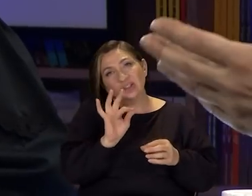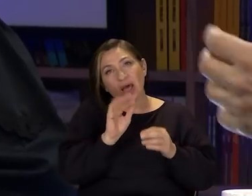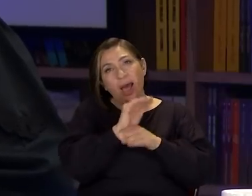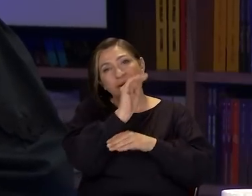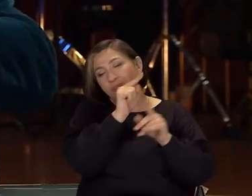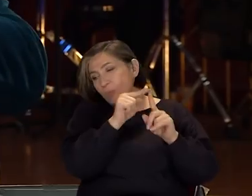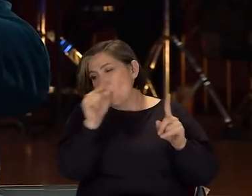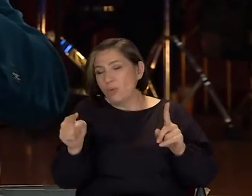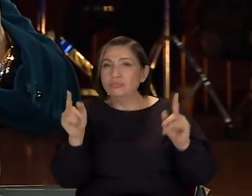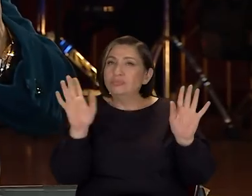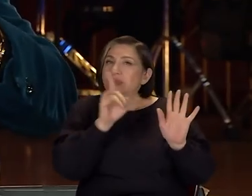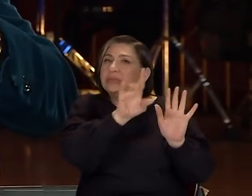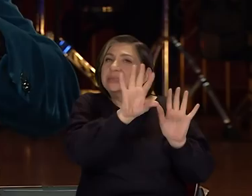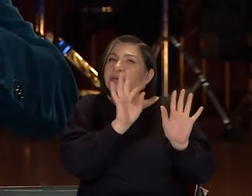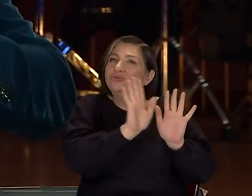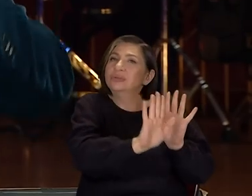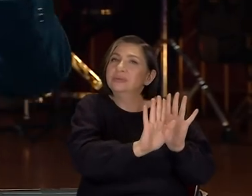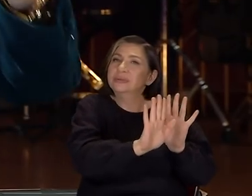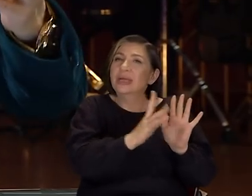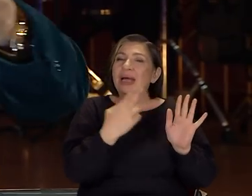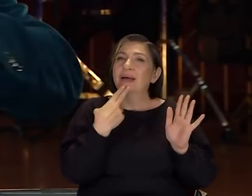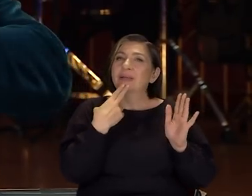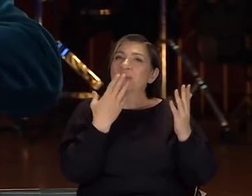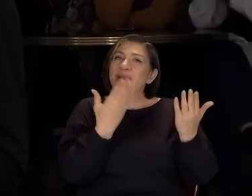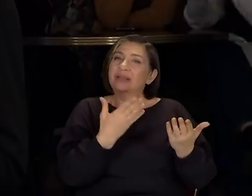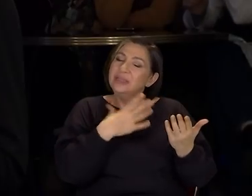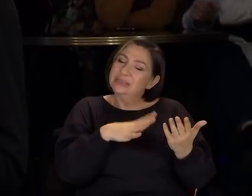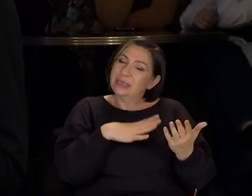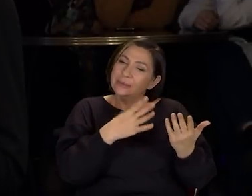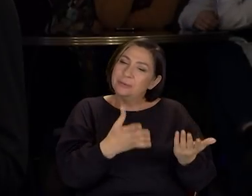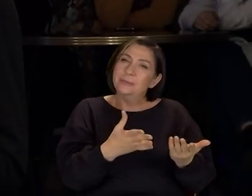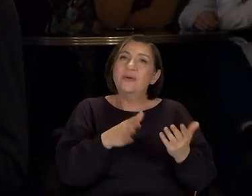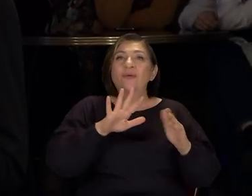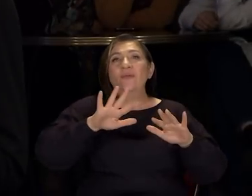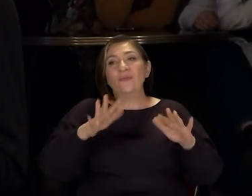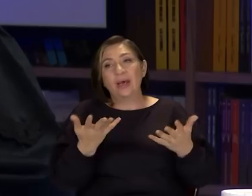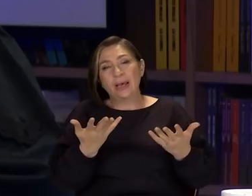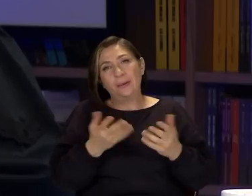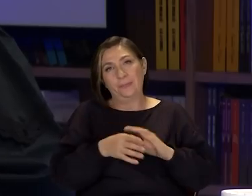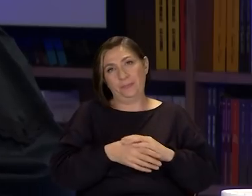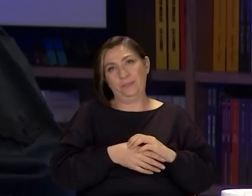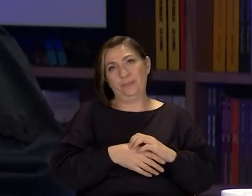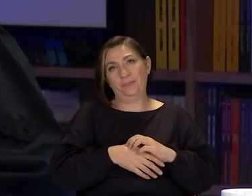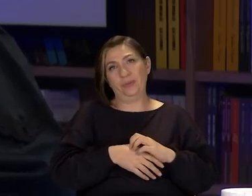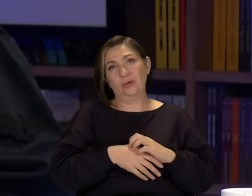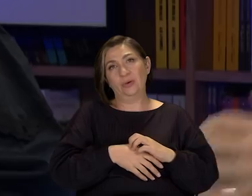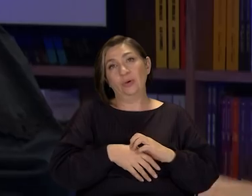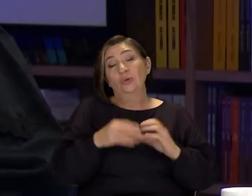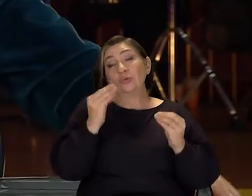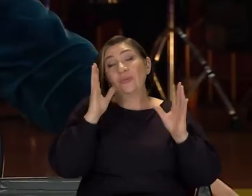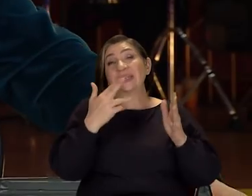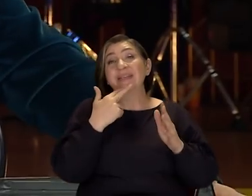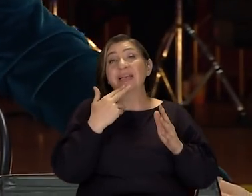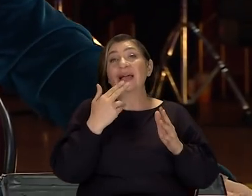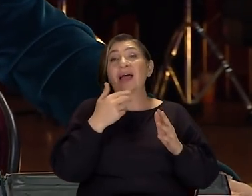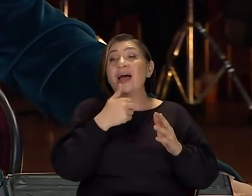hayat boyu. O senin tercihindir. Hanımefendinin tercihidir. Bakış açısı ya da bakış açısıdır. Yani ya da çok kadın olmayı. Erkekler de